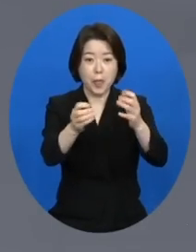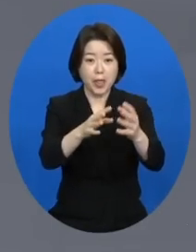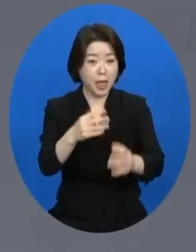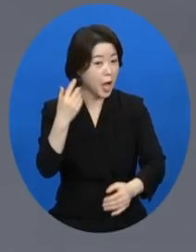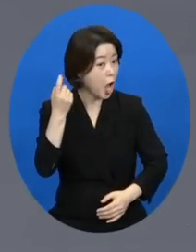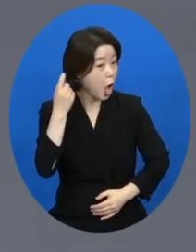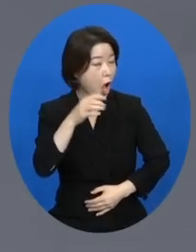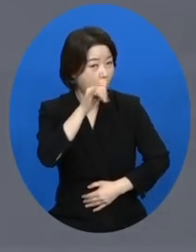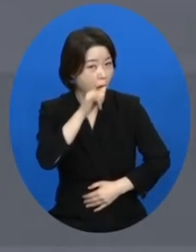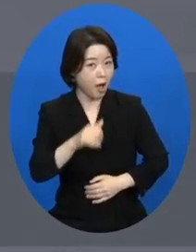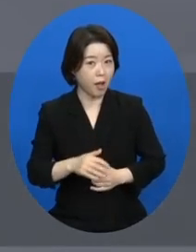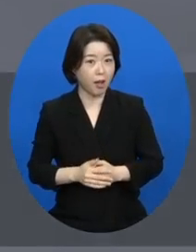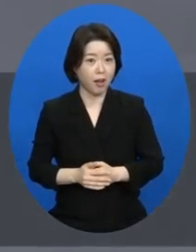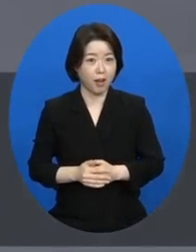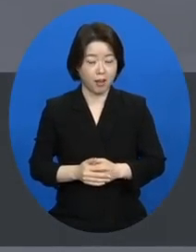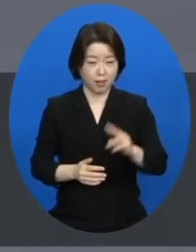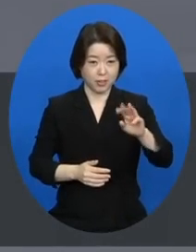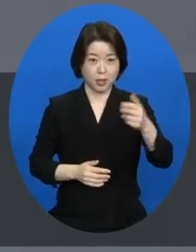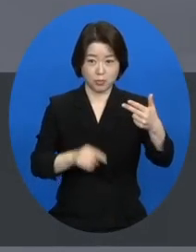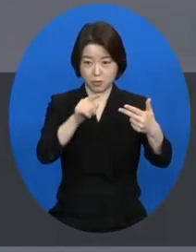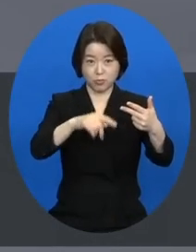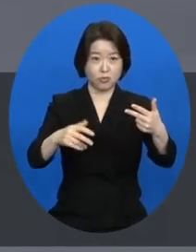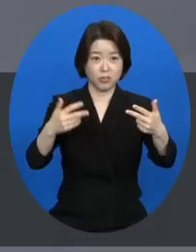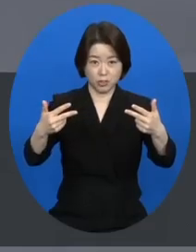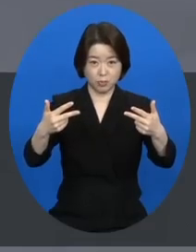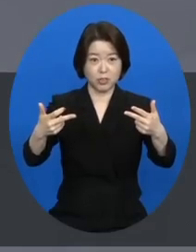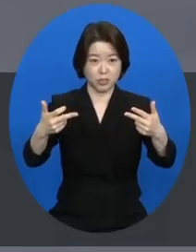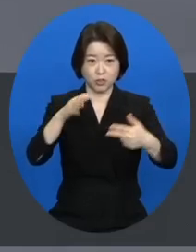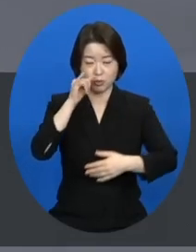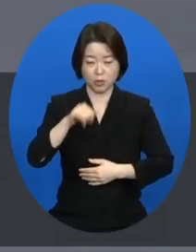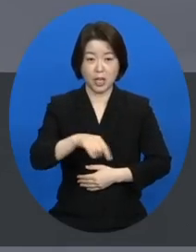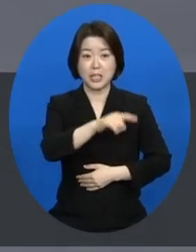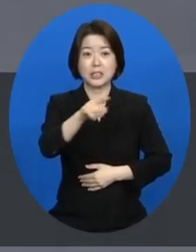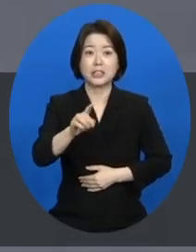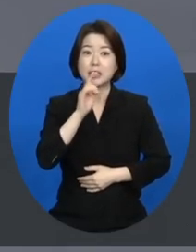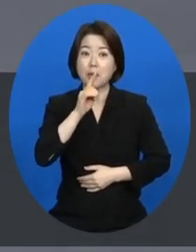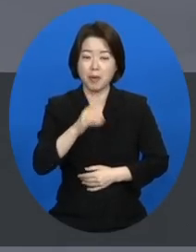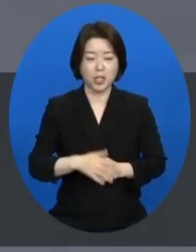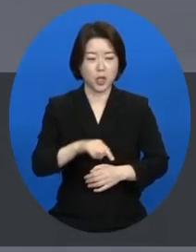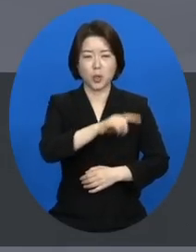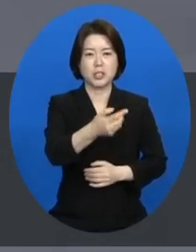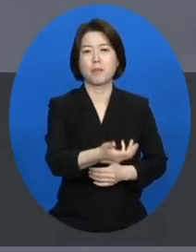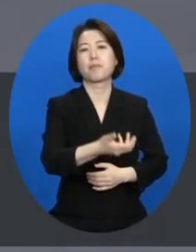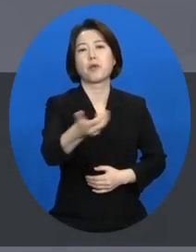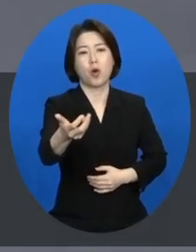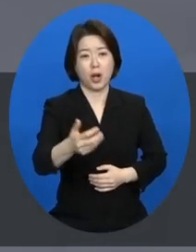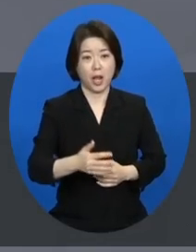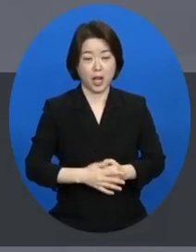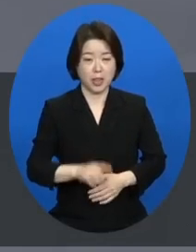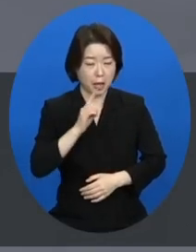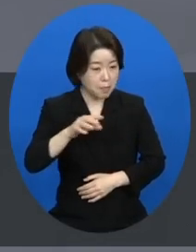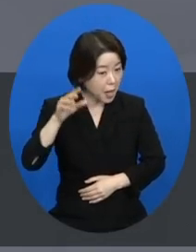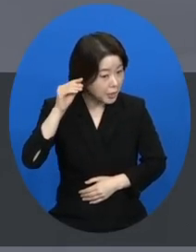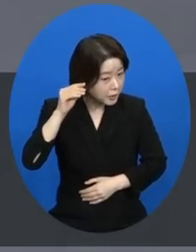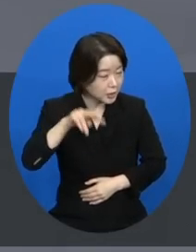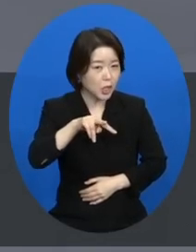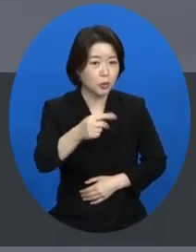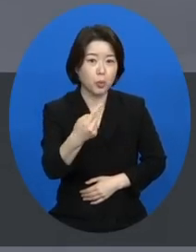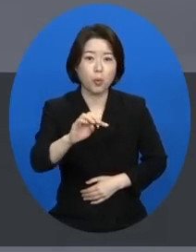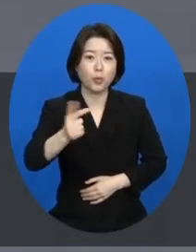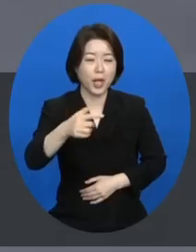들었다는 겁니다. 그것이 17절이에요. 그 사람이 이르되 그들이 여기서 떠났느니라. 내가 그들의 말을 들으니 도단으로